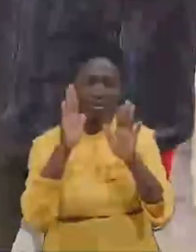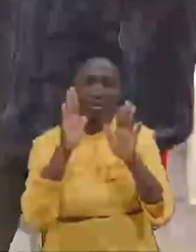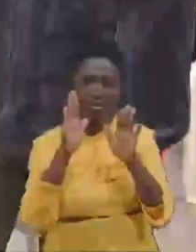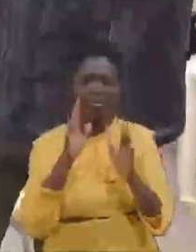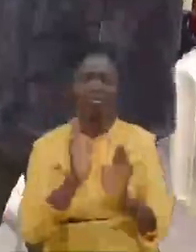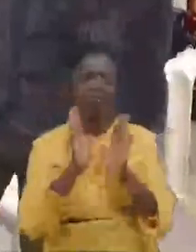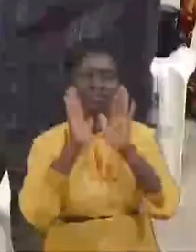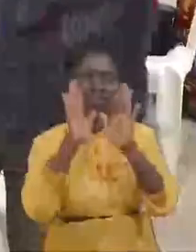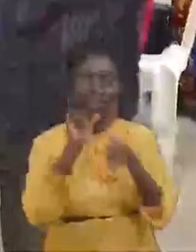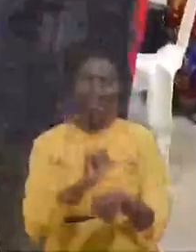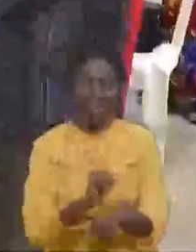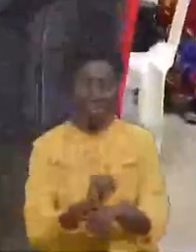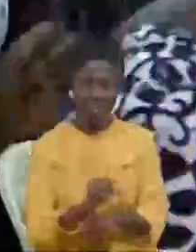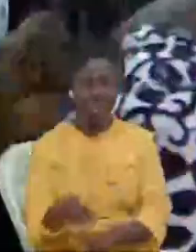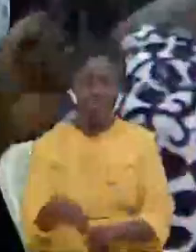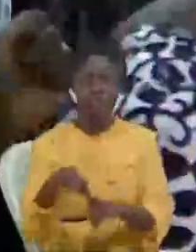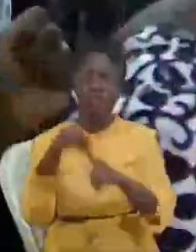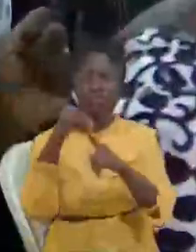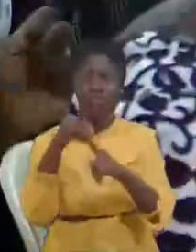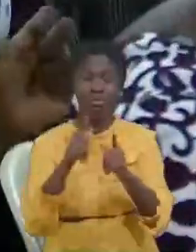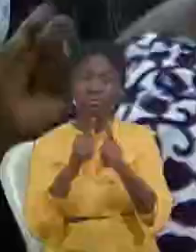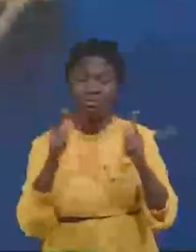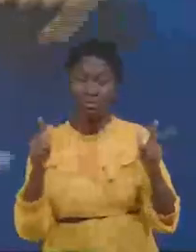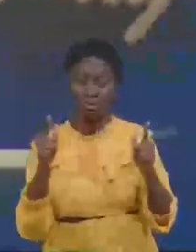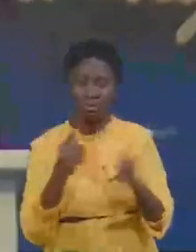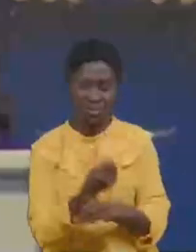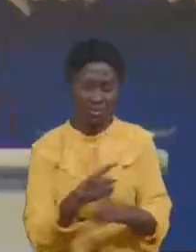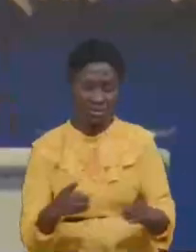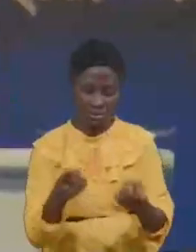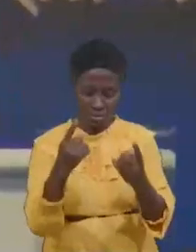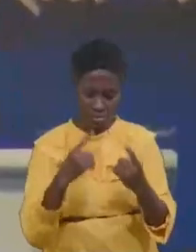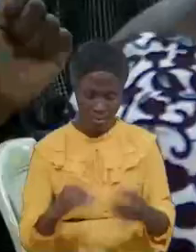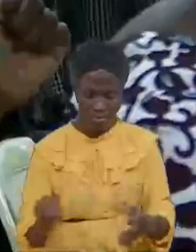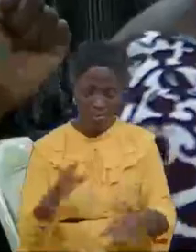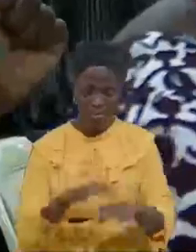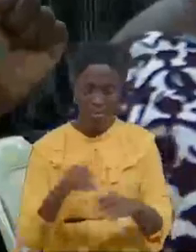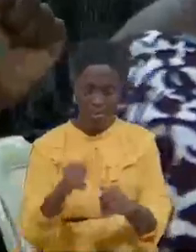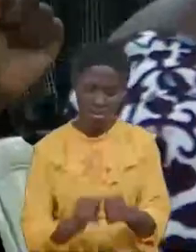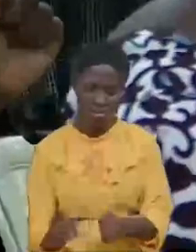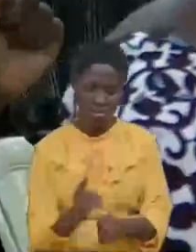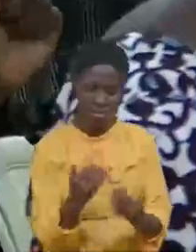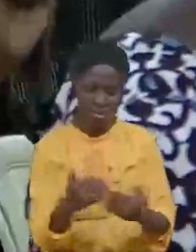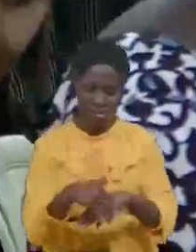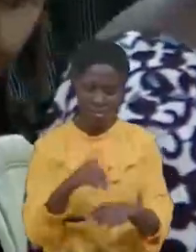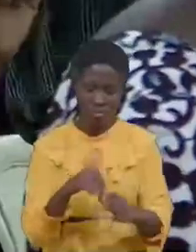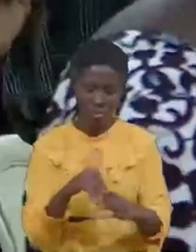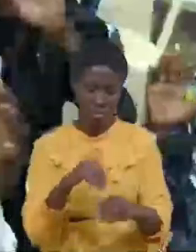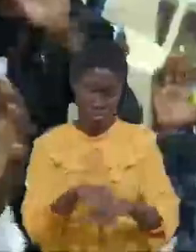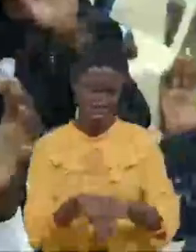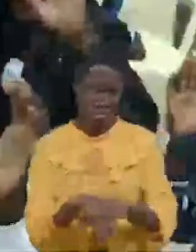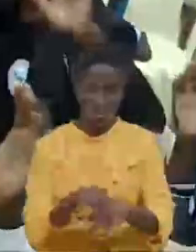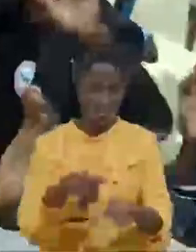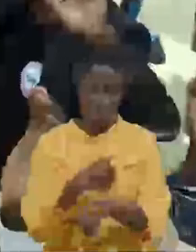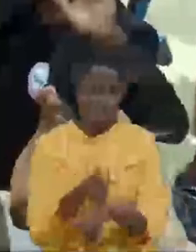des délivrances surnaturelles venant sur tout le monde ce soir. Confirme cela, Seigneur.